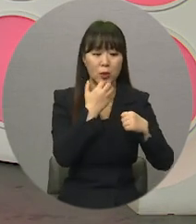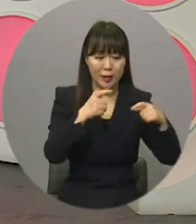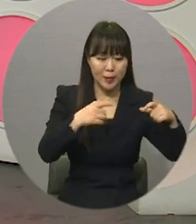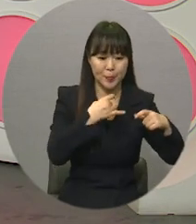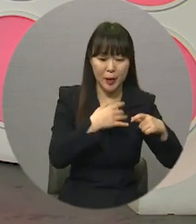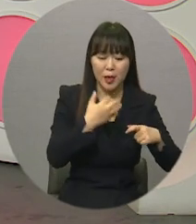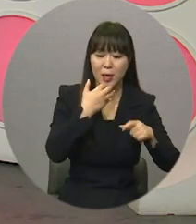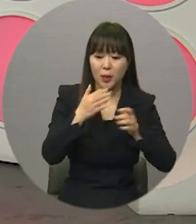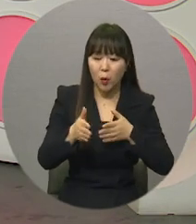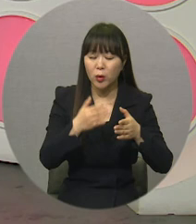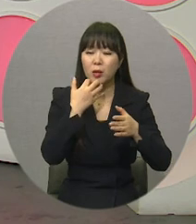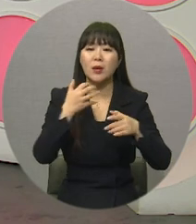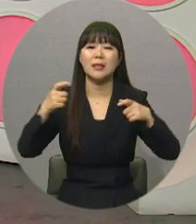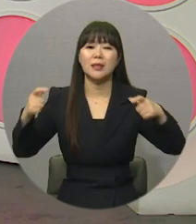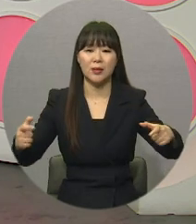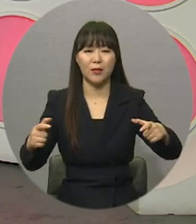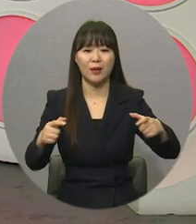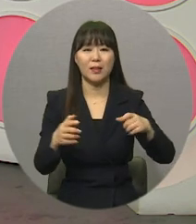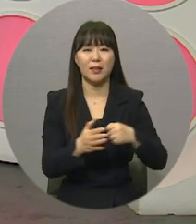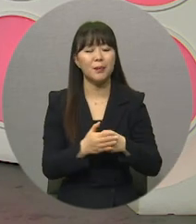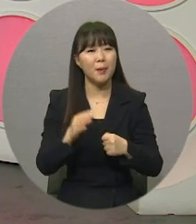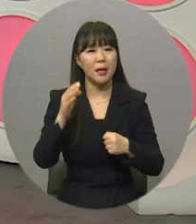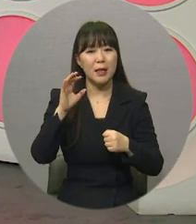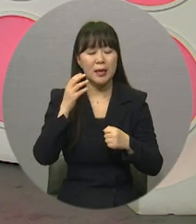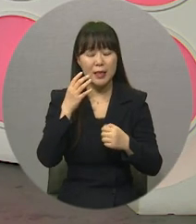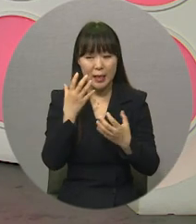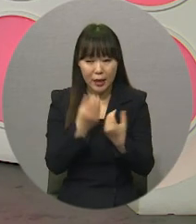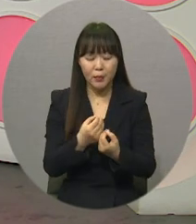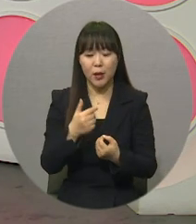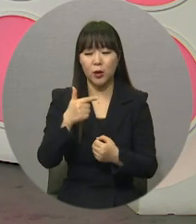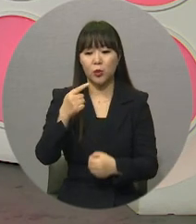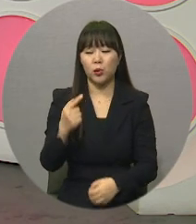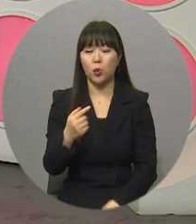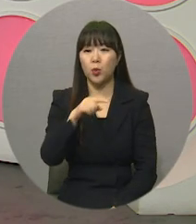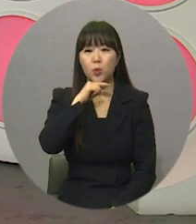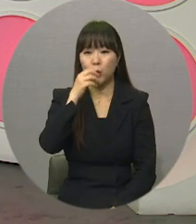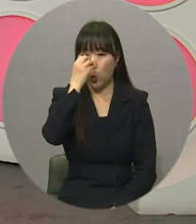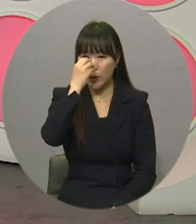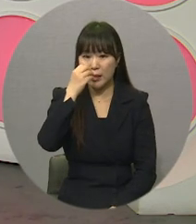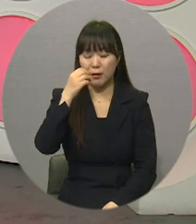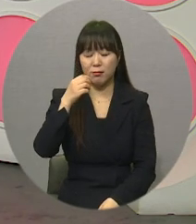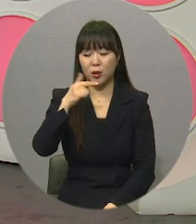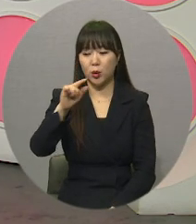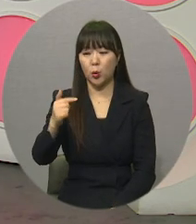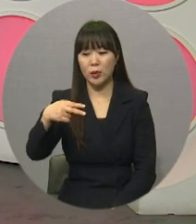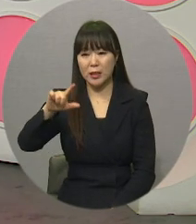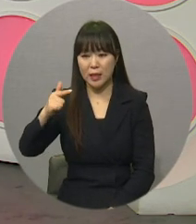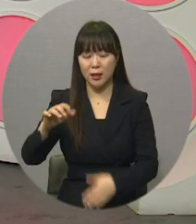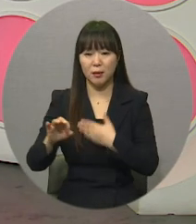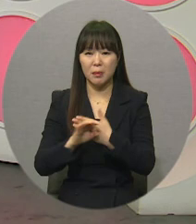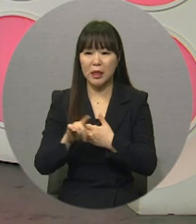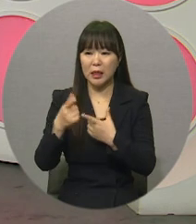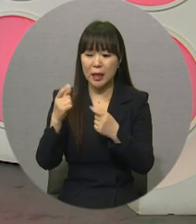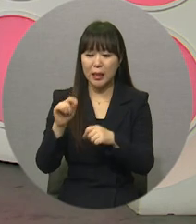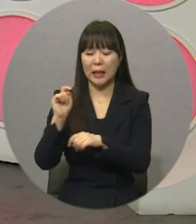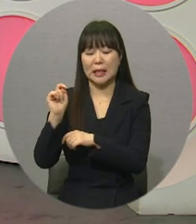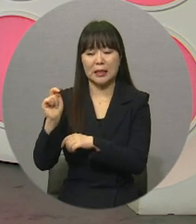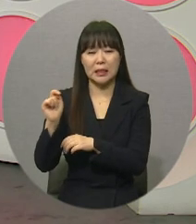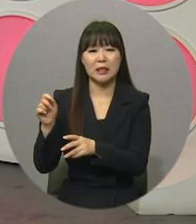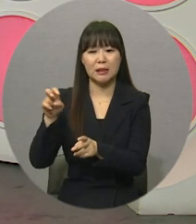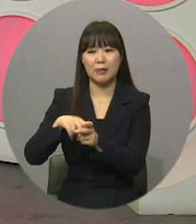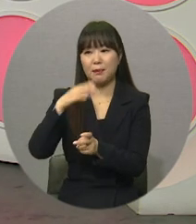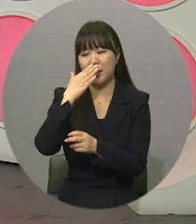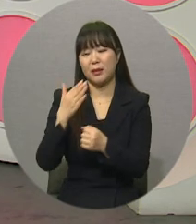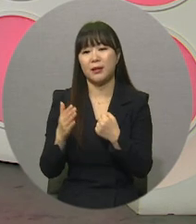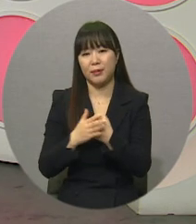뭐 경기는 경기 이렇게. 그래서 아마 만약에 뭐 논산이다. 그러면 논산에 있는 이제 그런 택시를 이용하실 수 있을